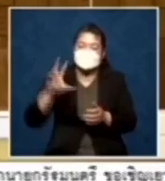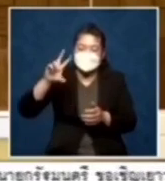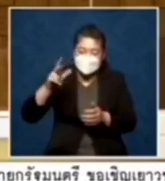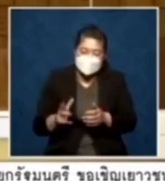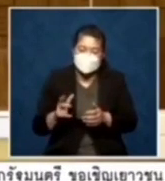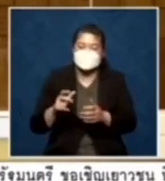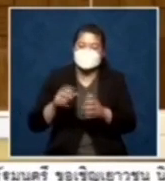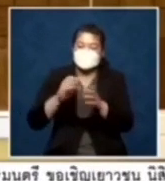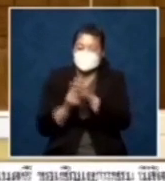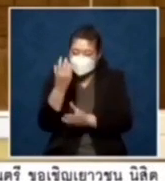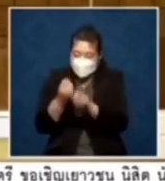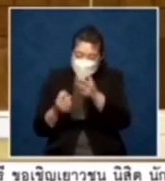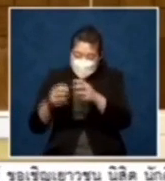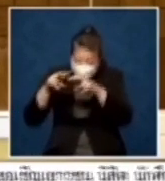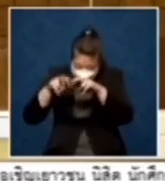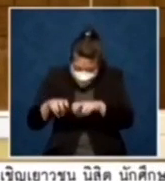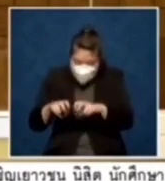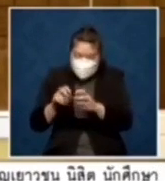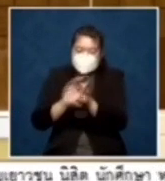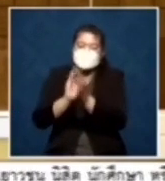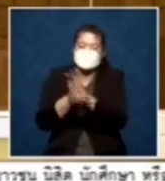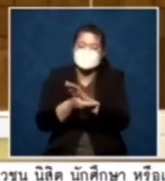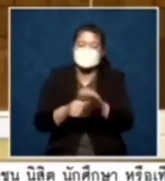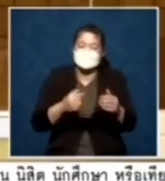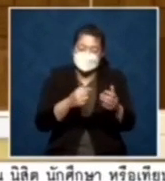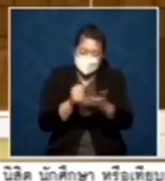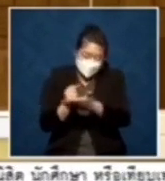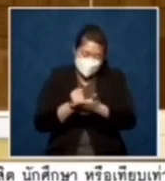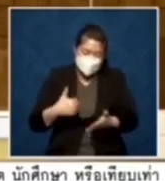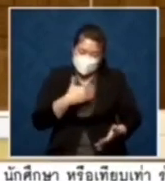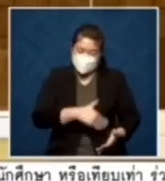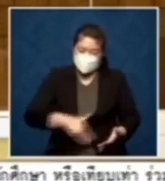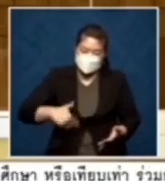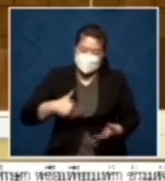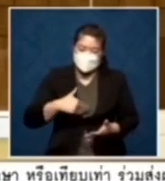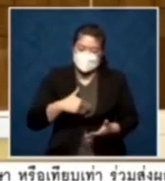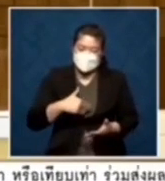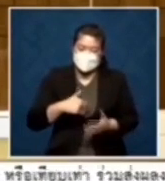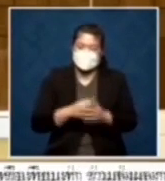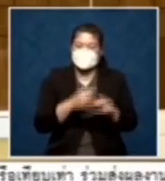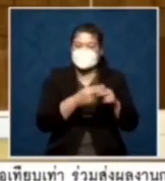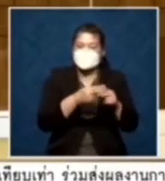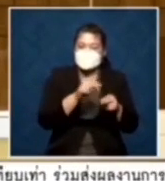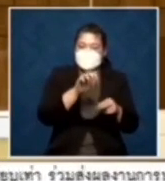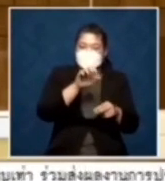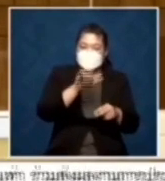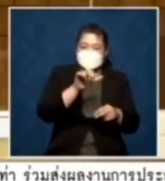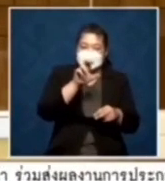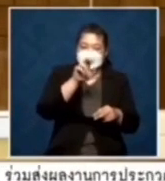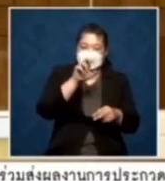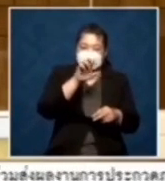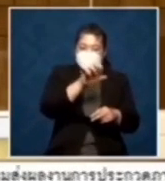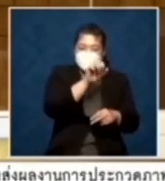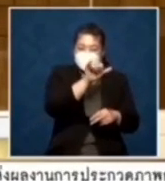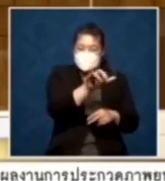ของการปล tien likeองของการใช้ประหยต lol smกลไลเราจะนำมาซึ่การเพิ่มมูลค่าตเศรษฐกิกัน